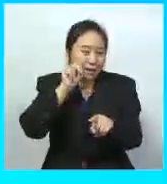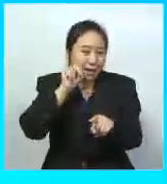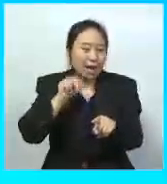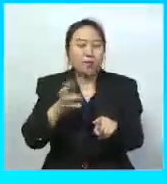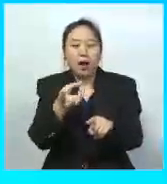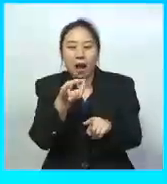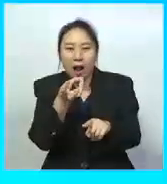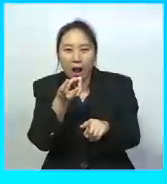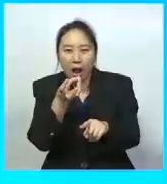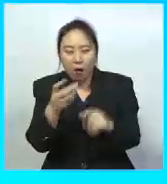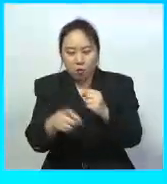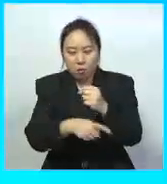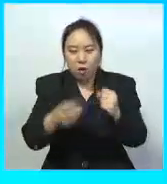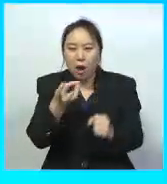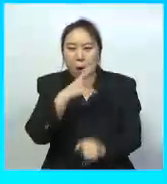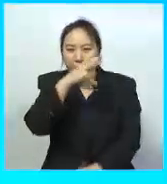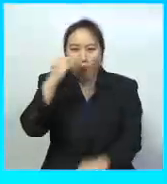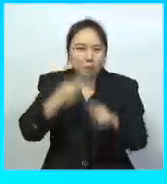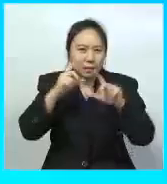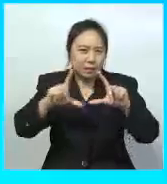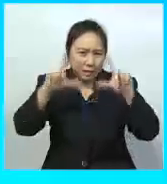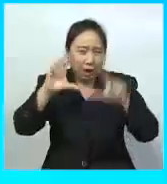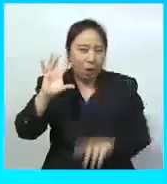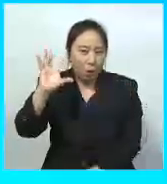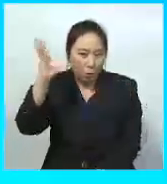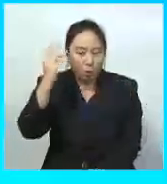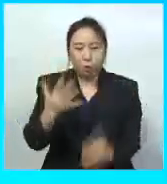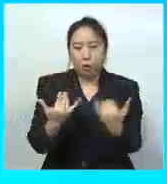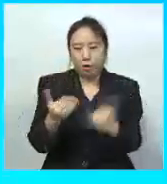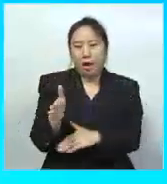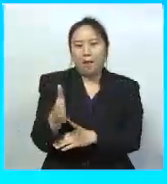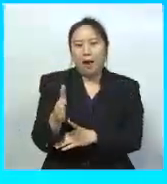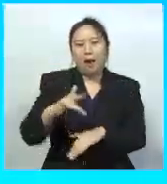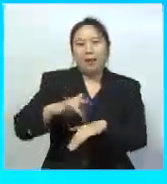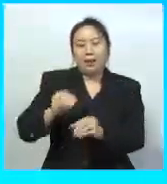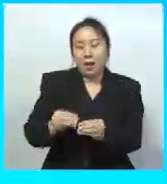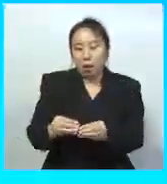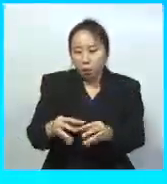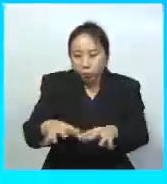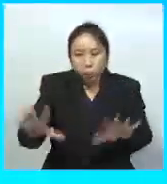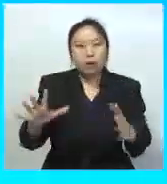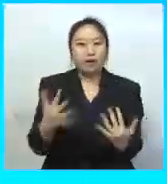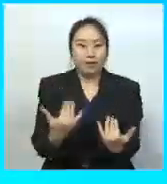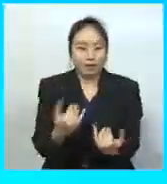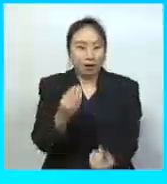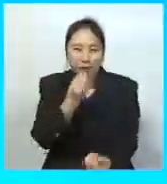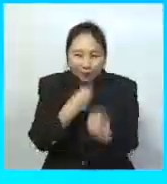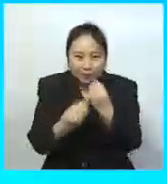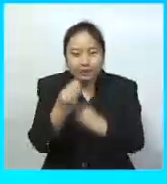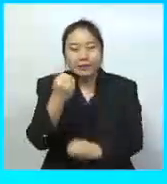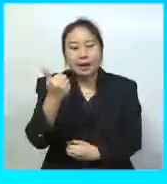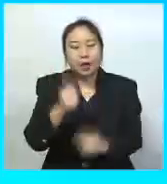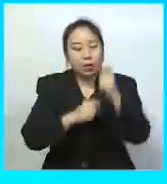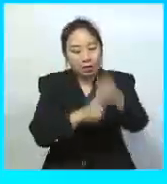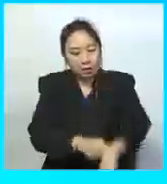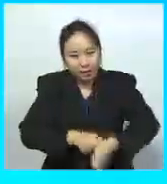แหล่งผลิตข้าวหอมมะลิที่มีชื่อเสียงของโลกและช่วงนี้เนี่ยเป็นช่วงที่ปลาไหลธรรมชาติเจริญเติบโตเหมาะกับการบริโภคเกษตร